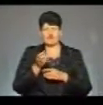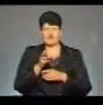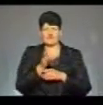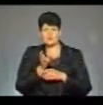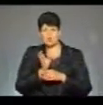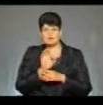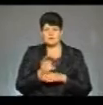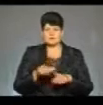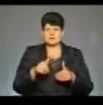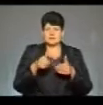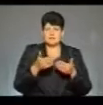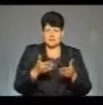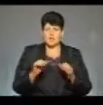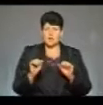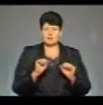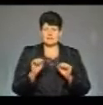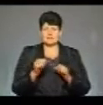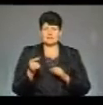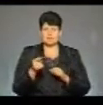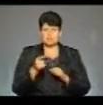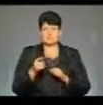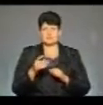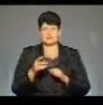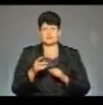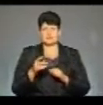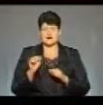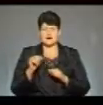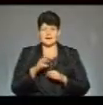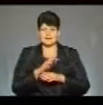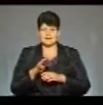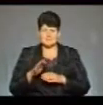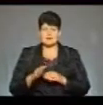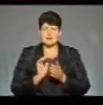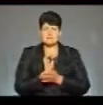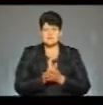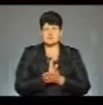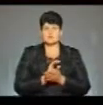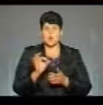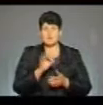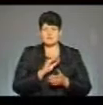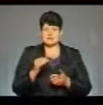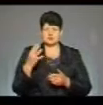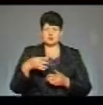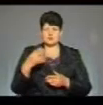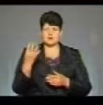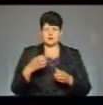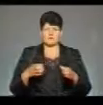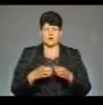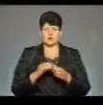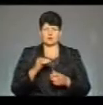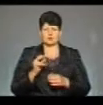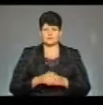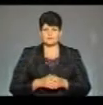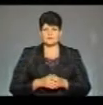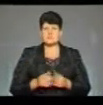передали командир тернопільських артилеристів Сергій Баранов та пресофіцер 44-ї бригади Юрій Куль.